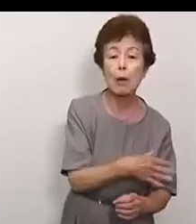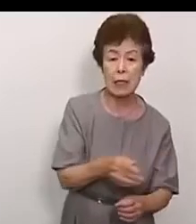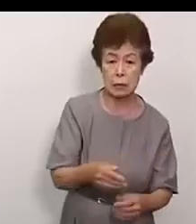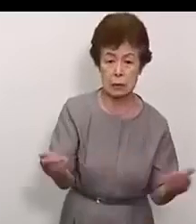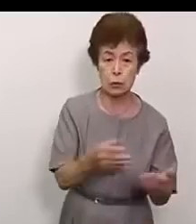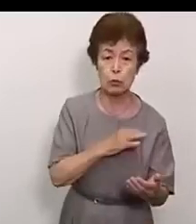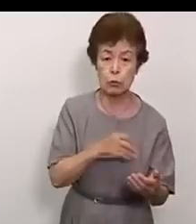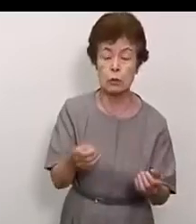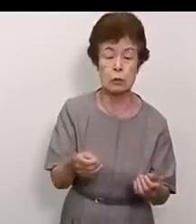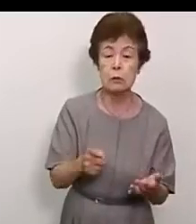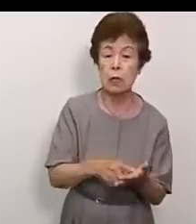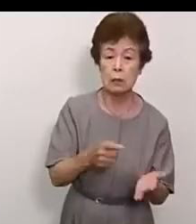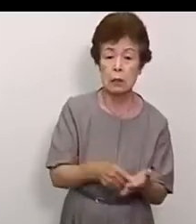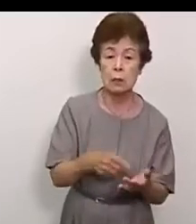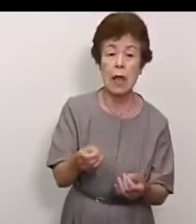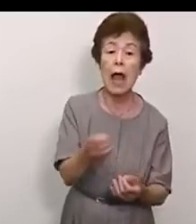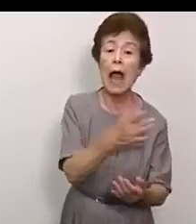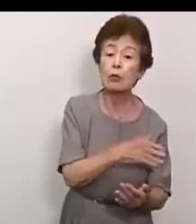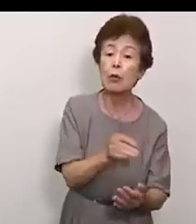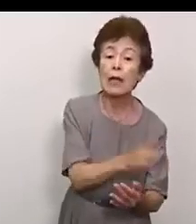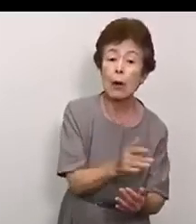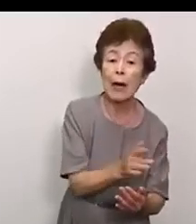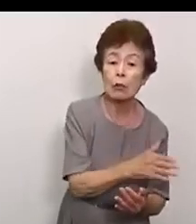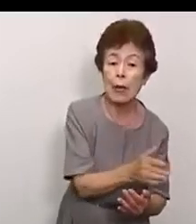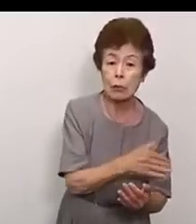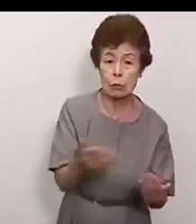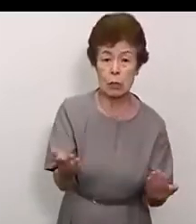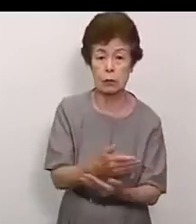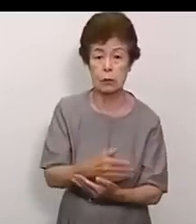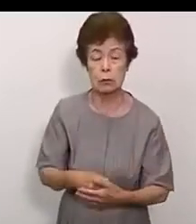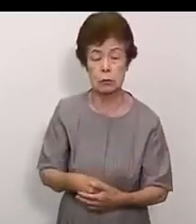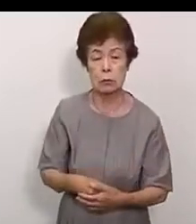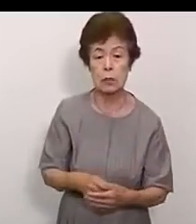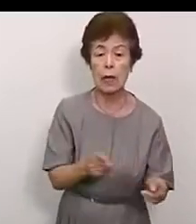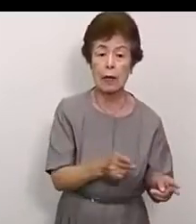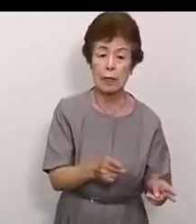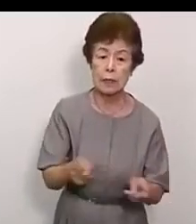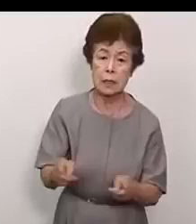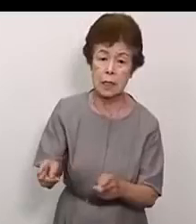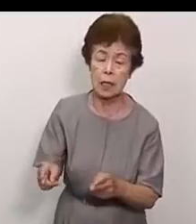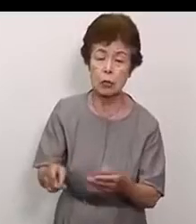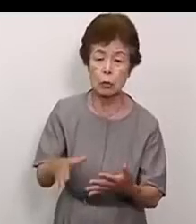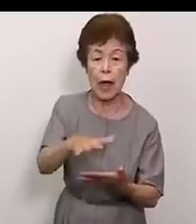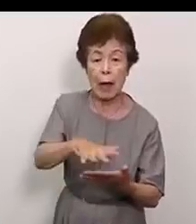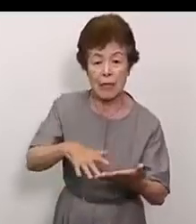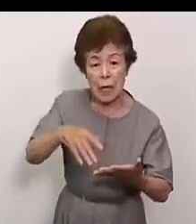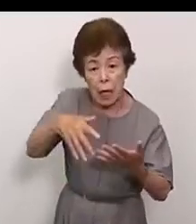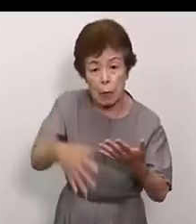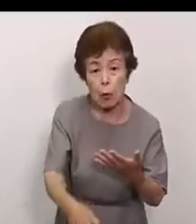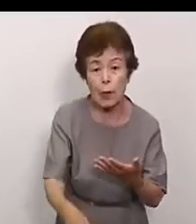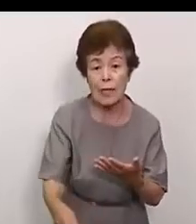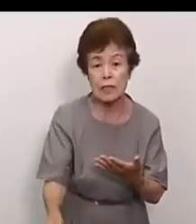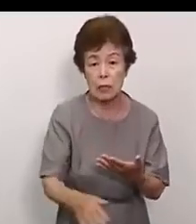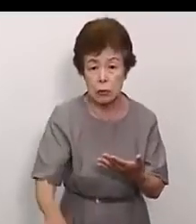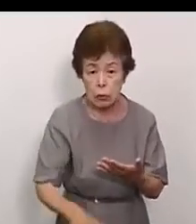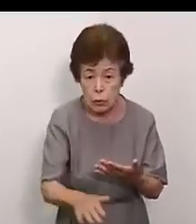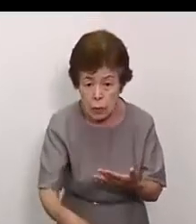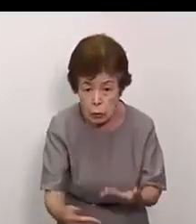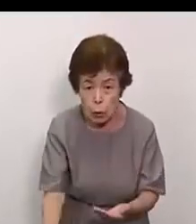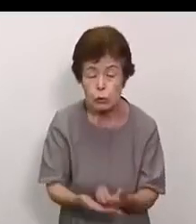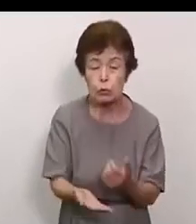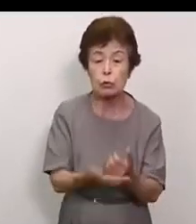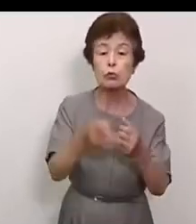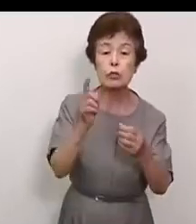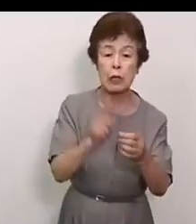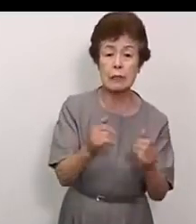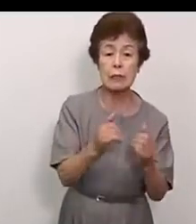っていう。なのでやっぱりそういうところでは制度のこう網に漏れてしまうような人たちを救うためには、やっぱり民間の